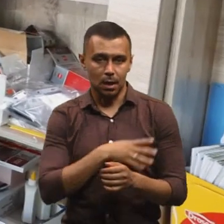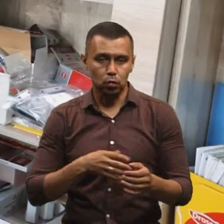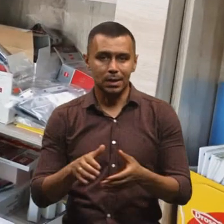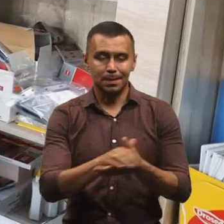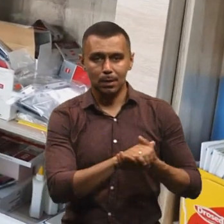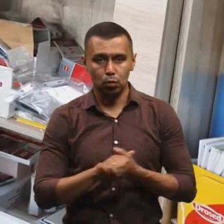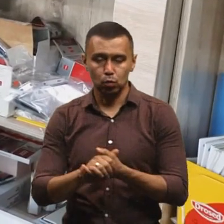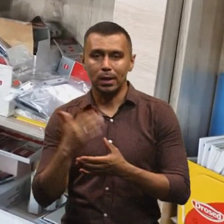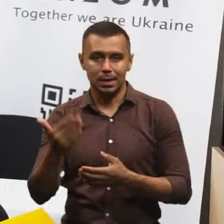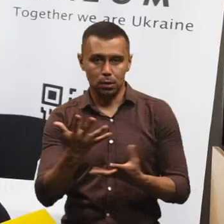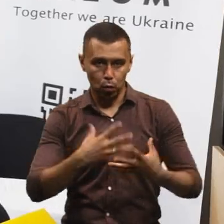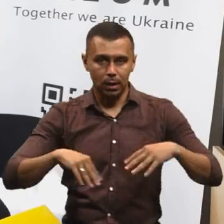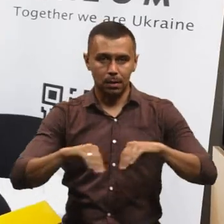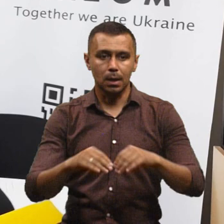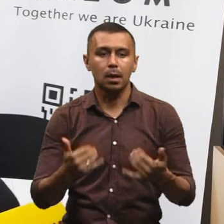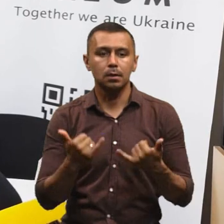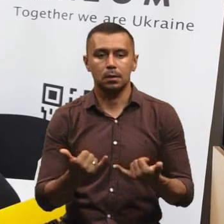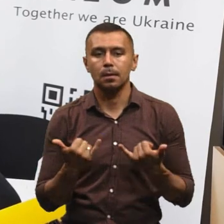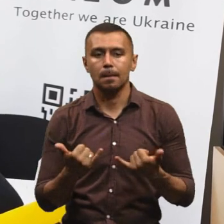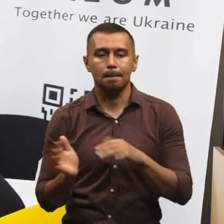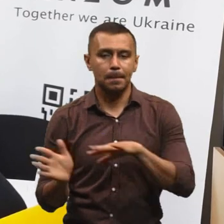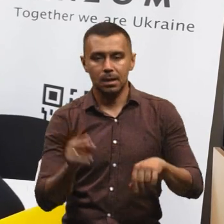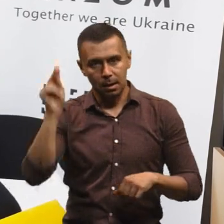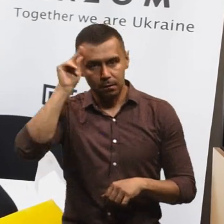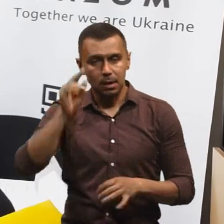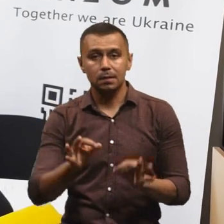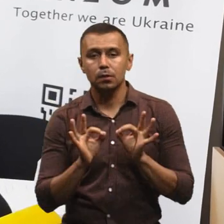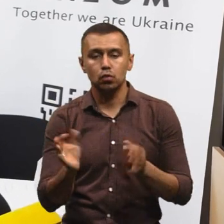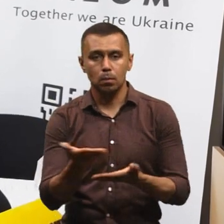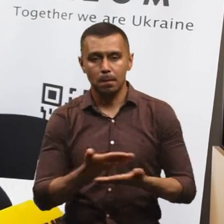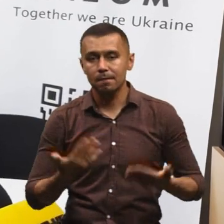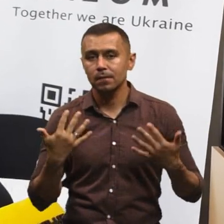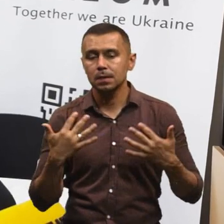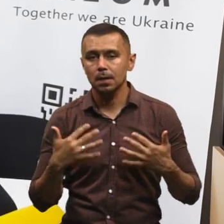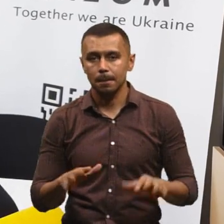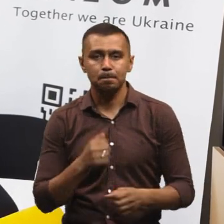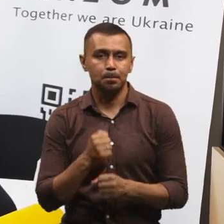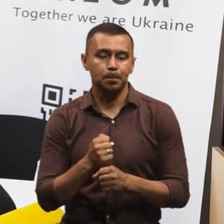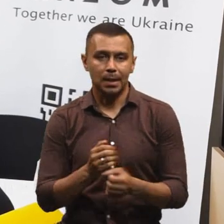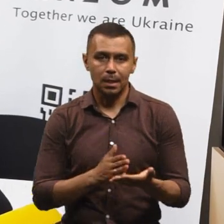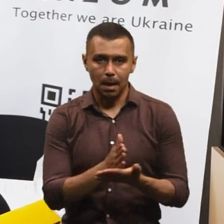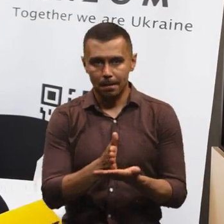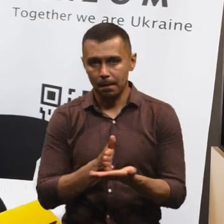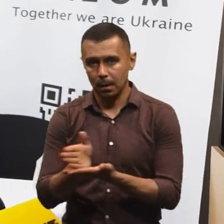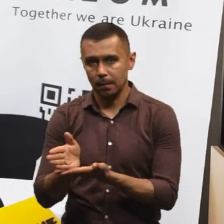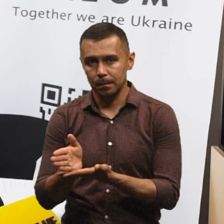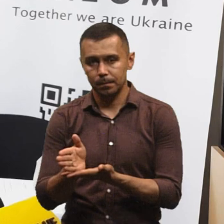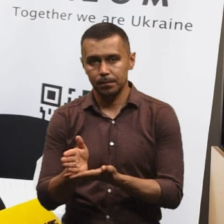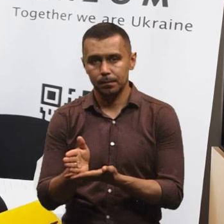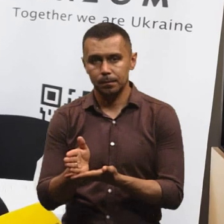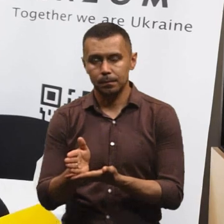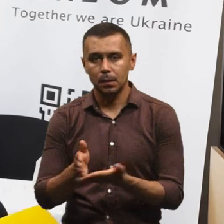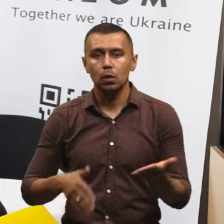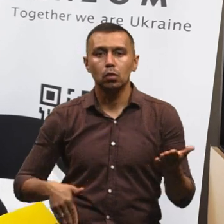спільнотою та їхніми родинами А зараз наразі Після навчання Звичайно що ми вже зробили напрямки саме